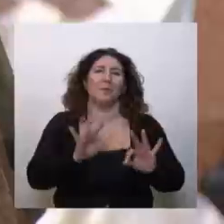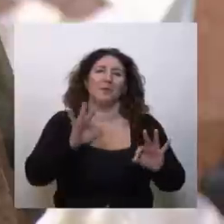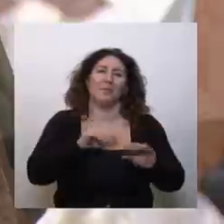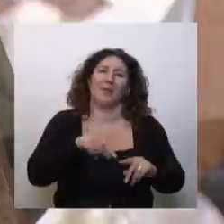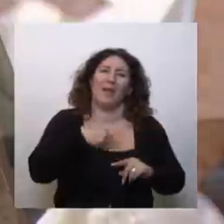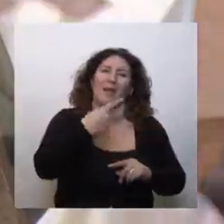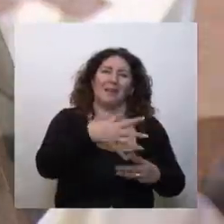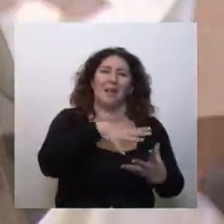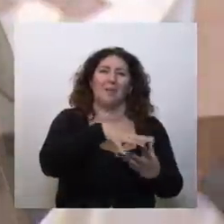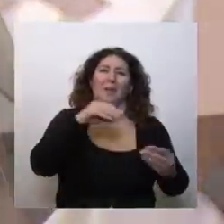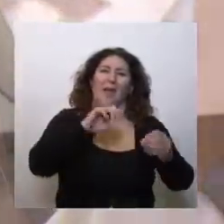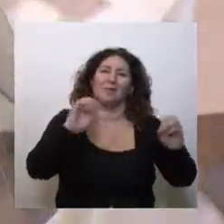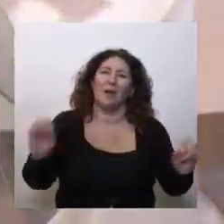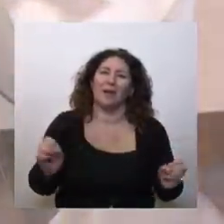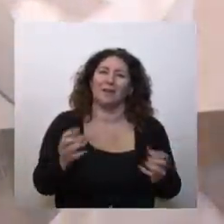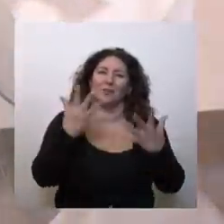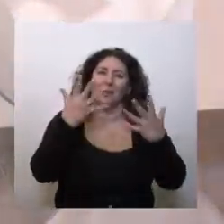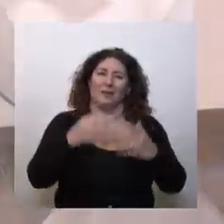di resurrezione.